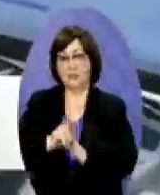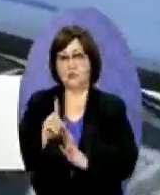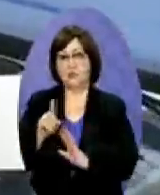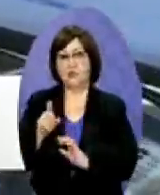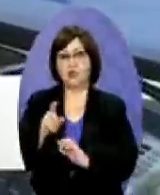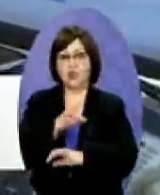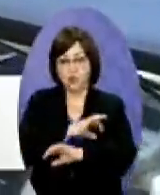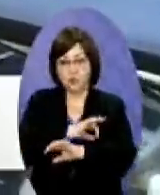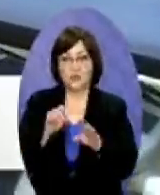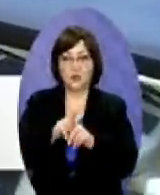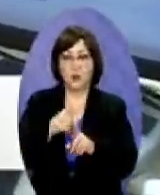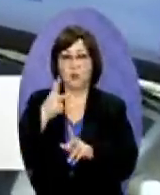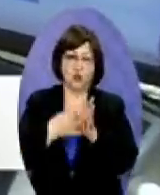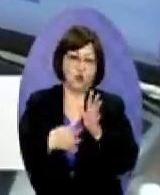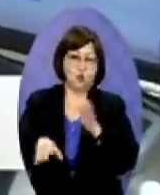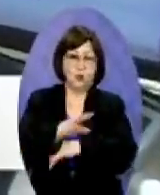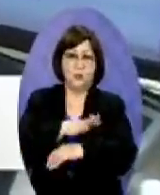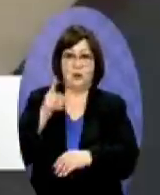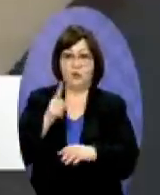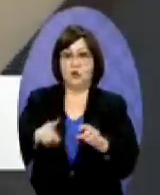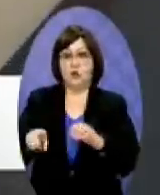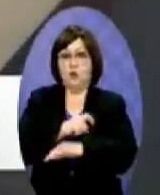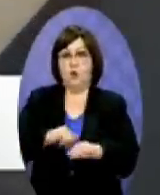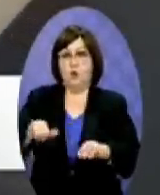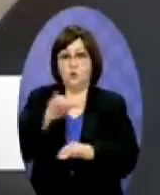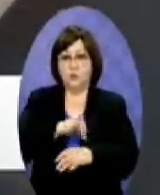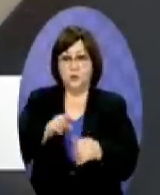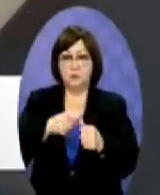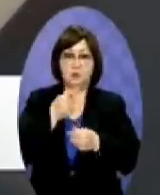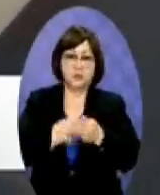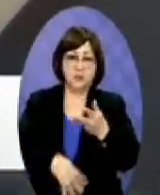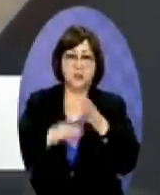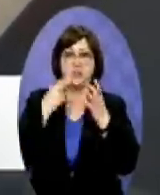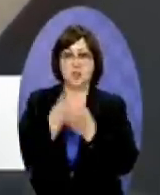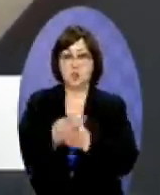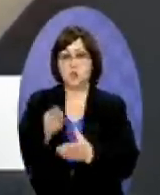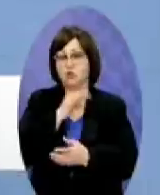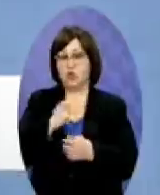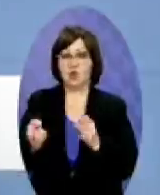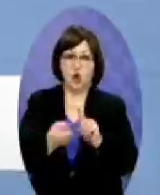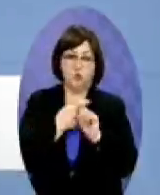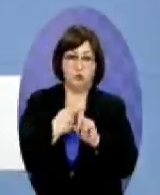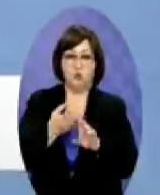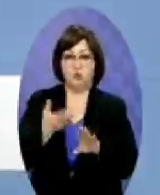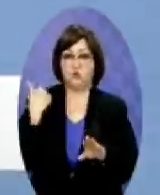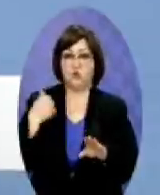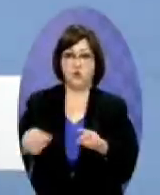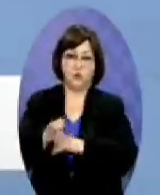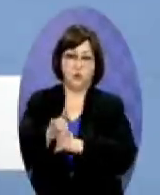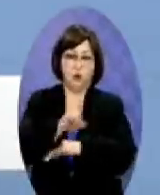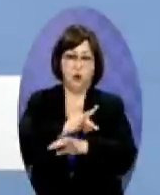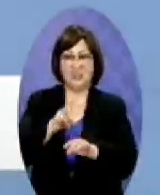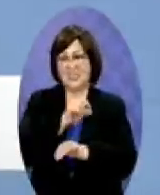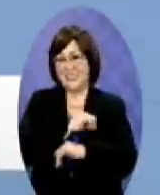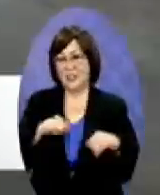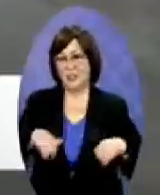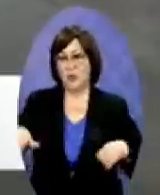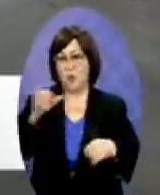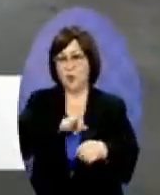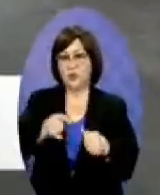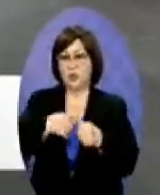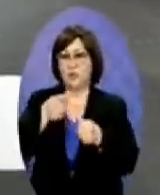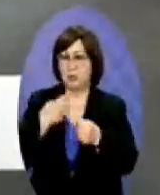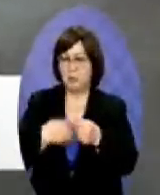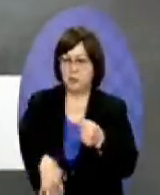дотоогоор 39 сум нийслэлийн 11 хорог улсын бүртгэлийн нэгдсэн сүлжээнд холбоод байна. Өмнө нь тухайн сум хороодын иргэд улсын бүртгэлийн зарим үйлчилгээг авахын тулд аймгийн